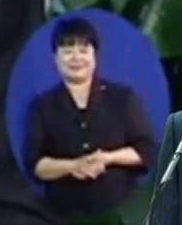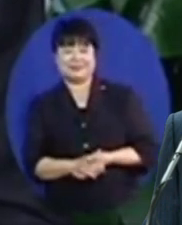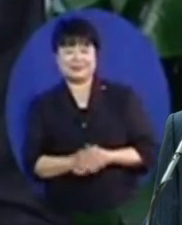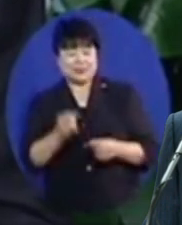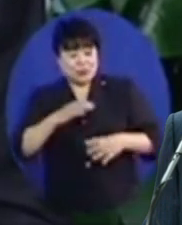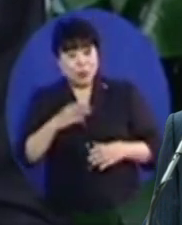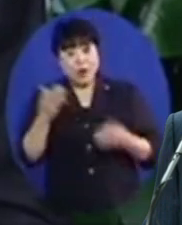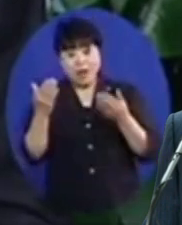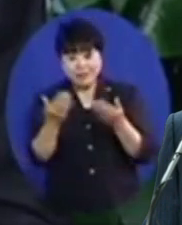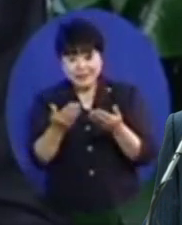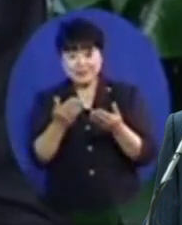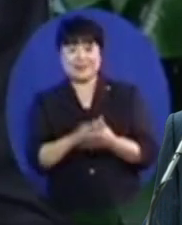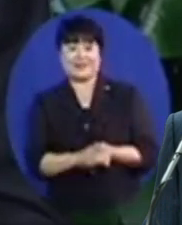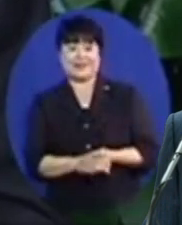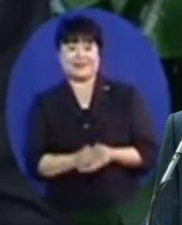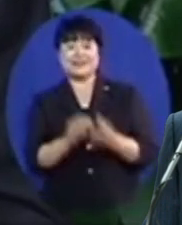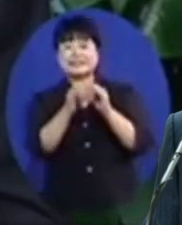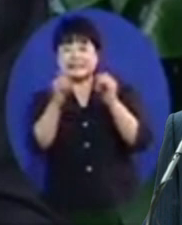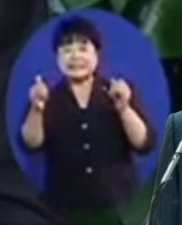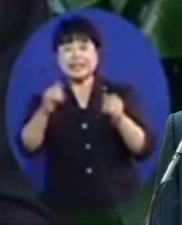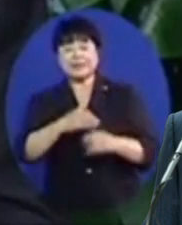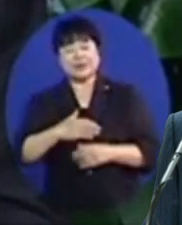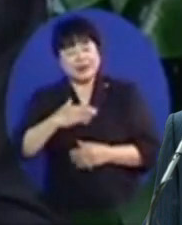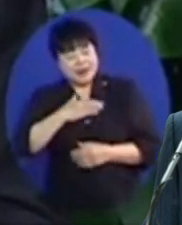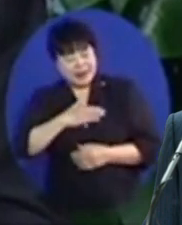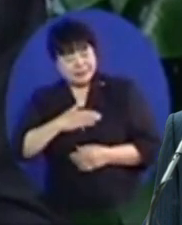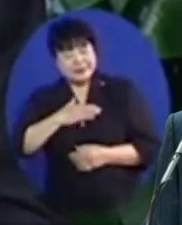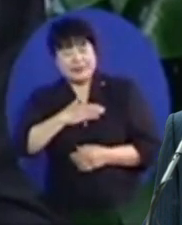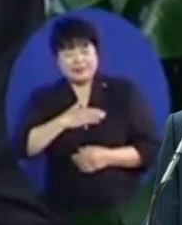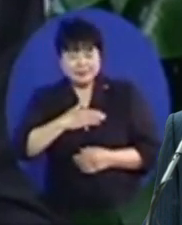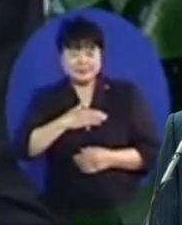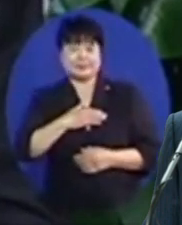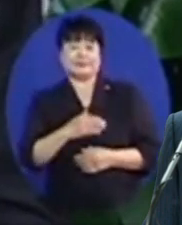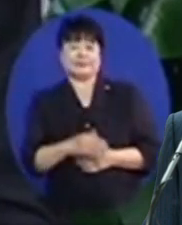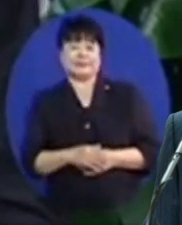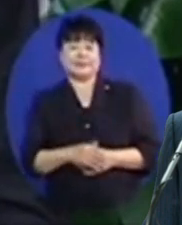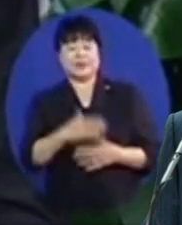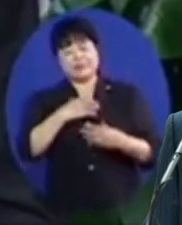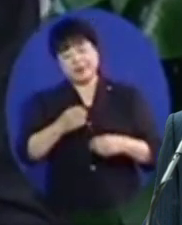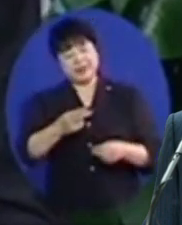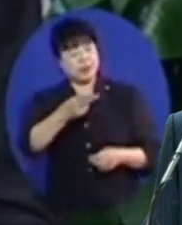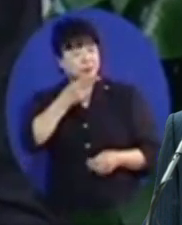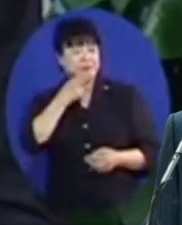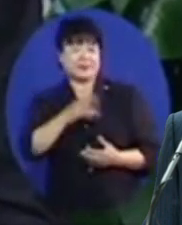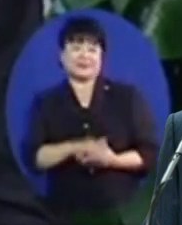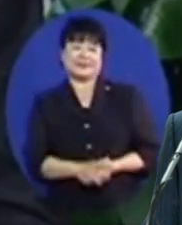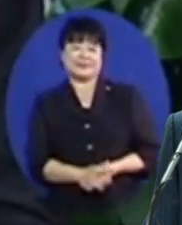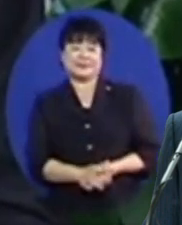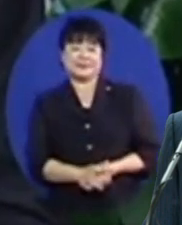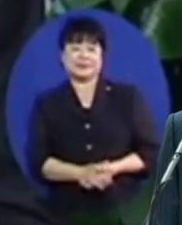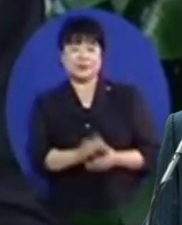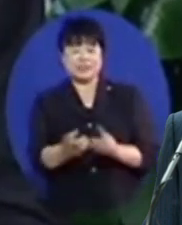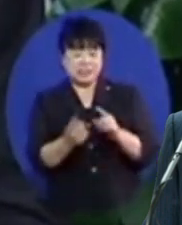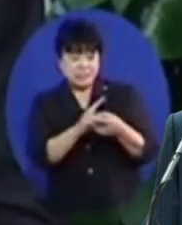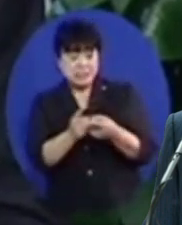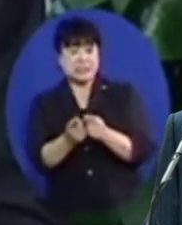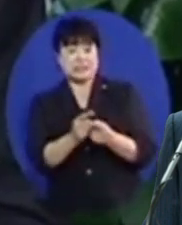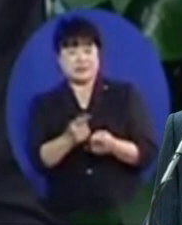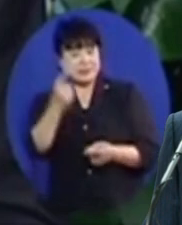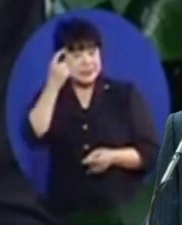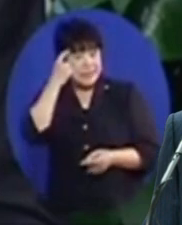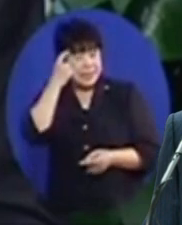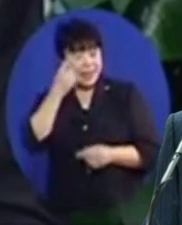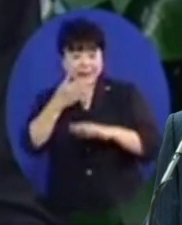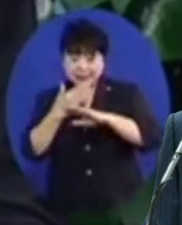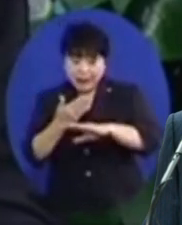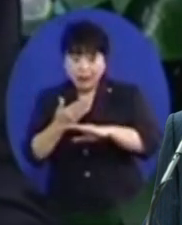놀라운 일이 아니겠습니까? 사람들의 감정은 그렇게 편안하지 못합니다. 우리와 상대는 서로 생각이